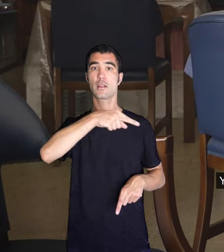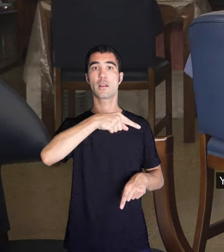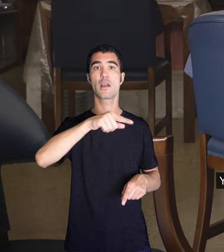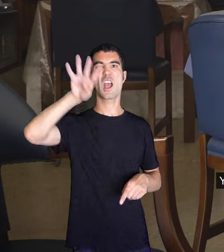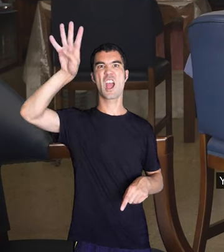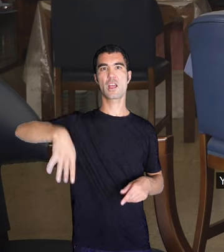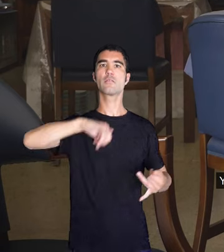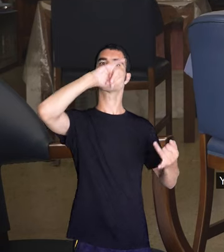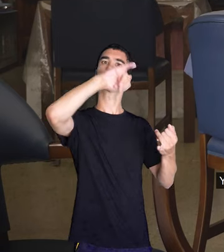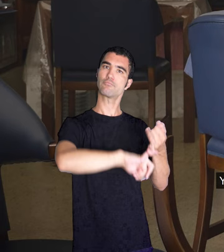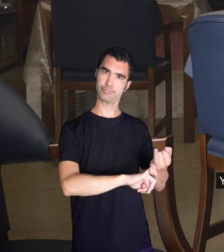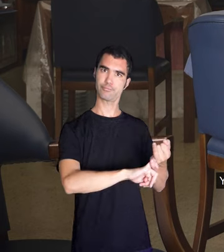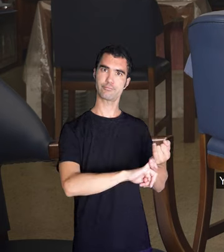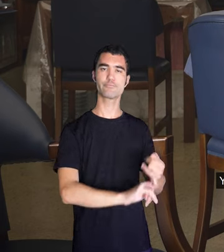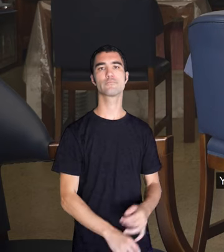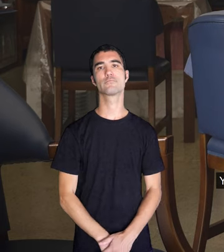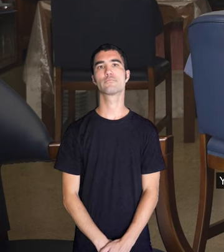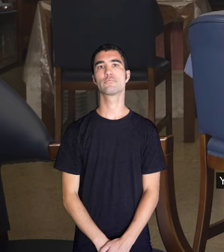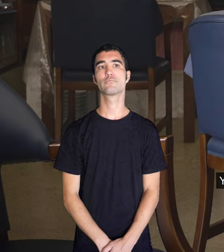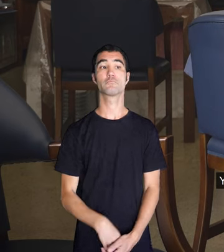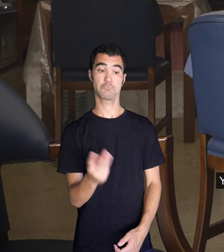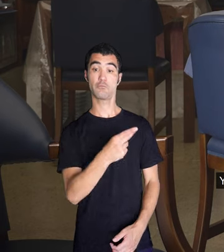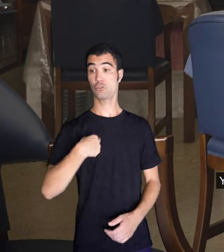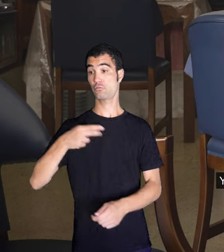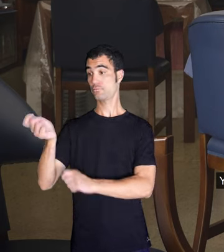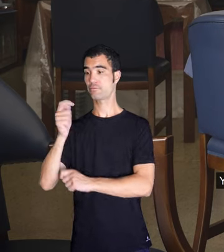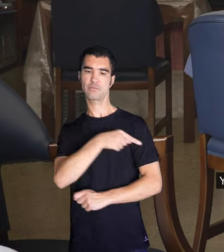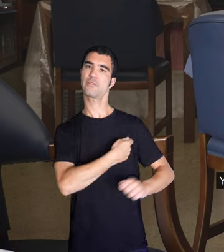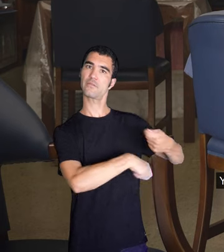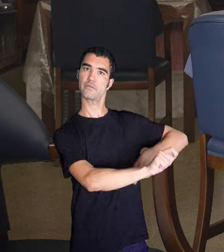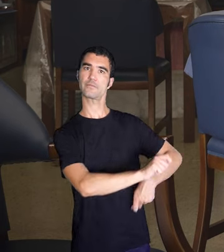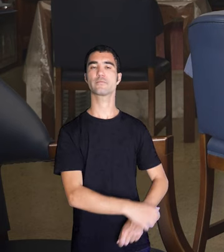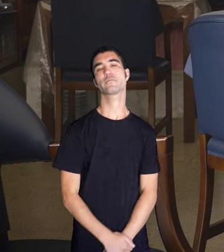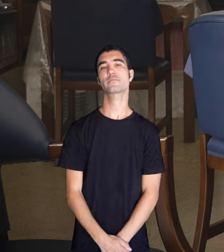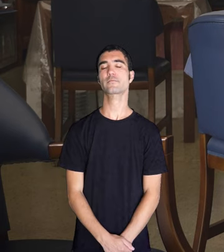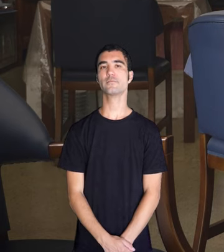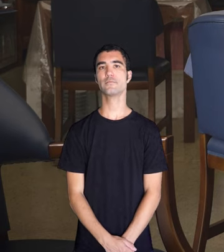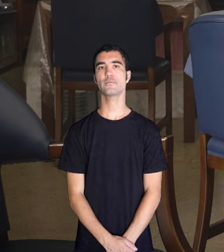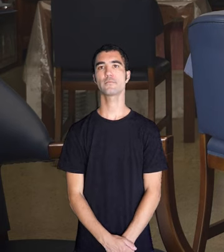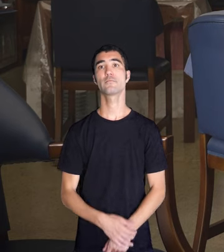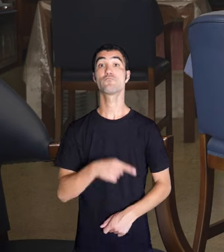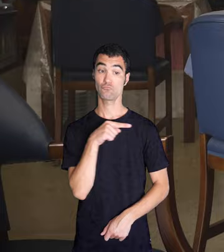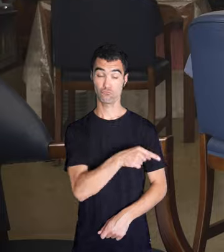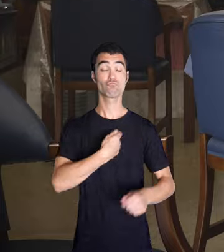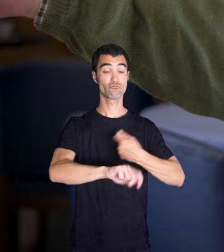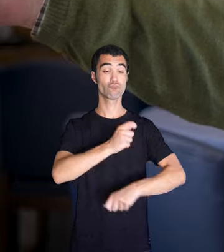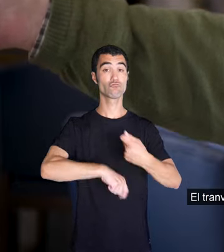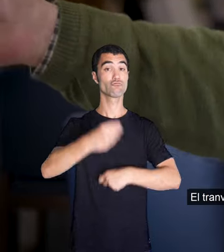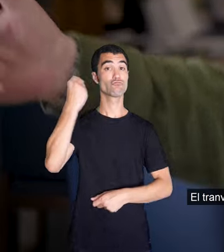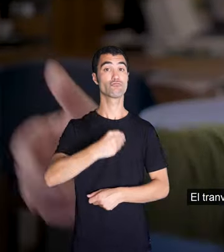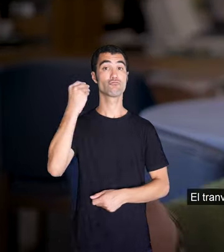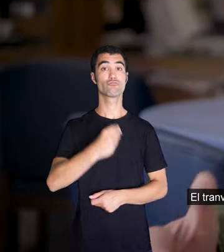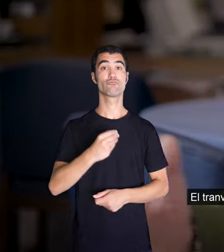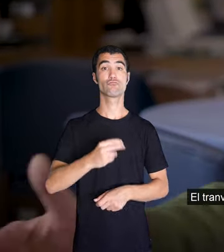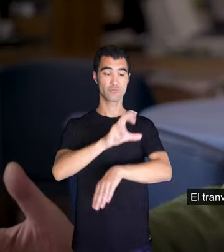amb un català, i mos venia el peix. I era una bona venedora. Tramvia